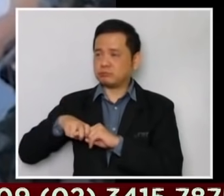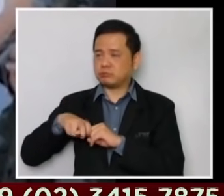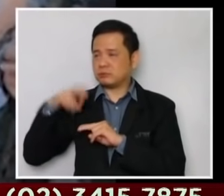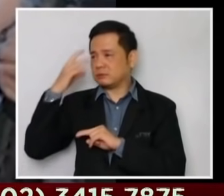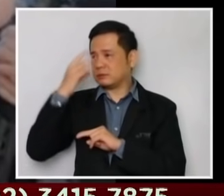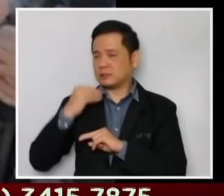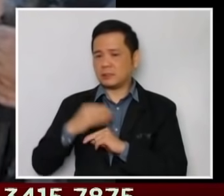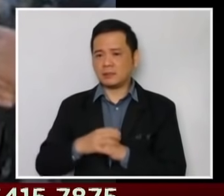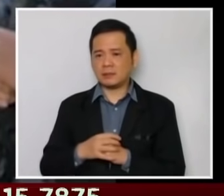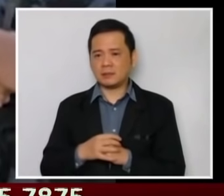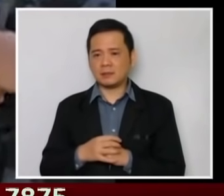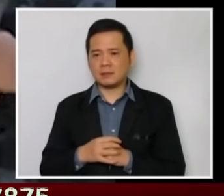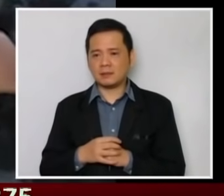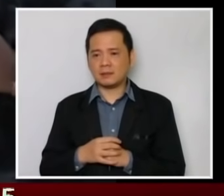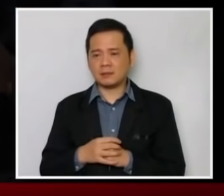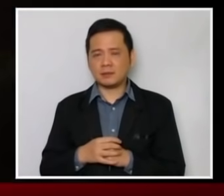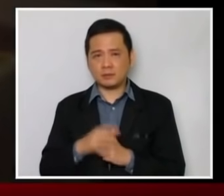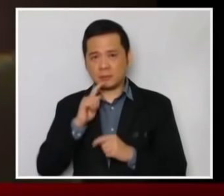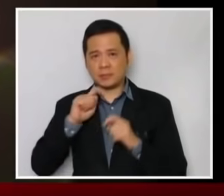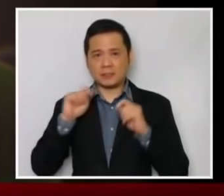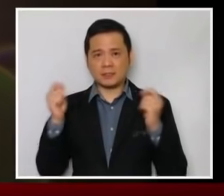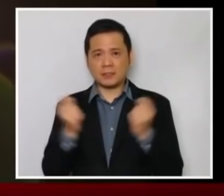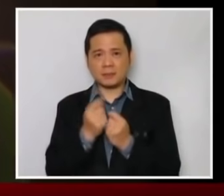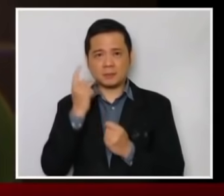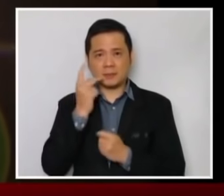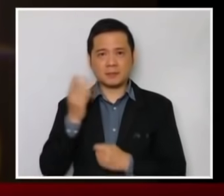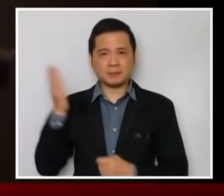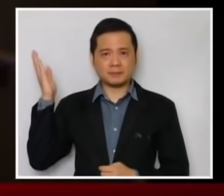doon, Grandia Hotel.